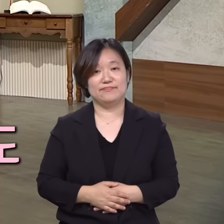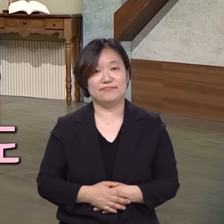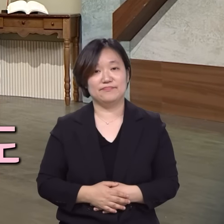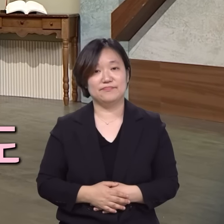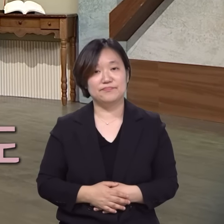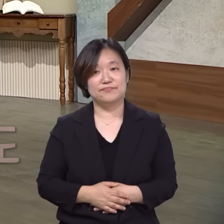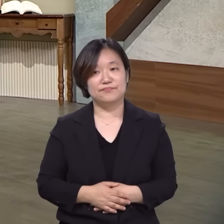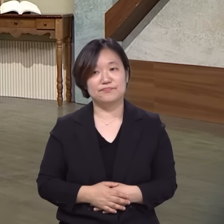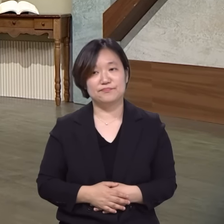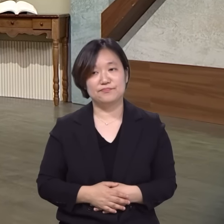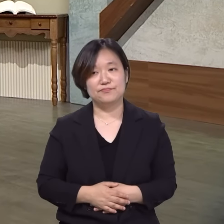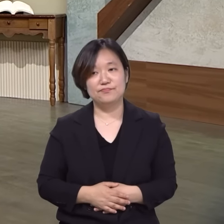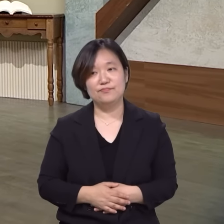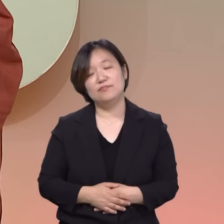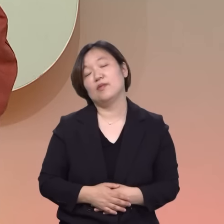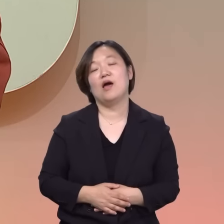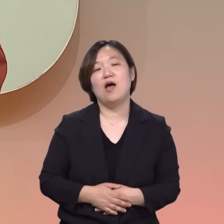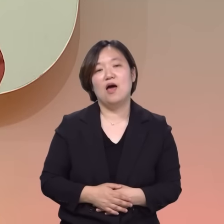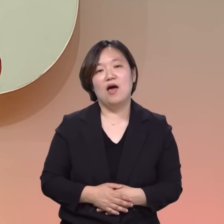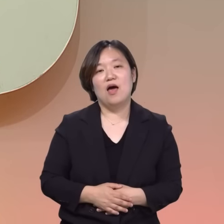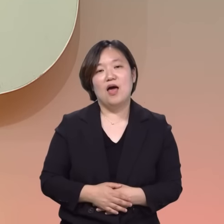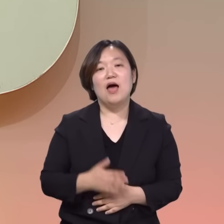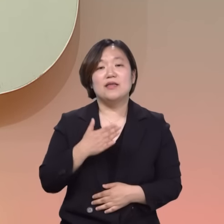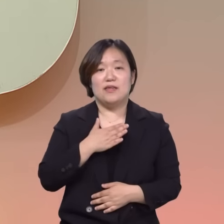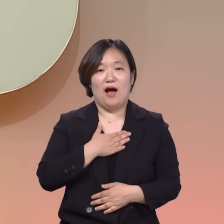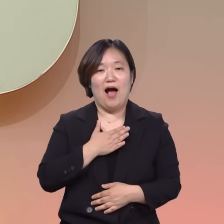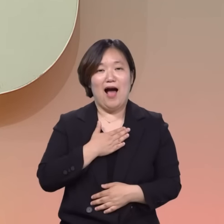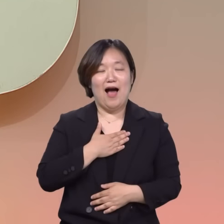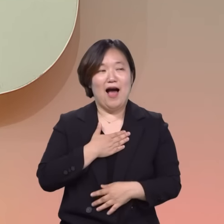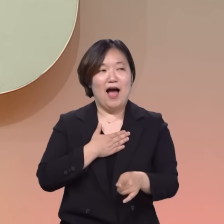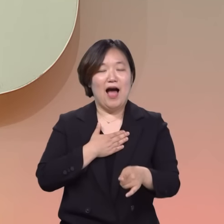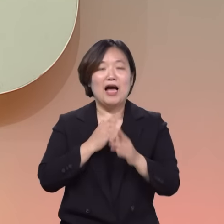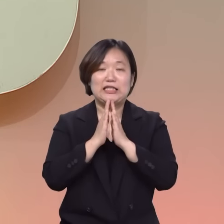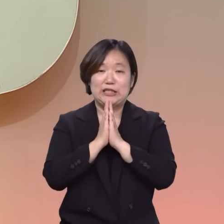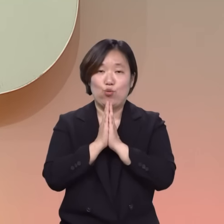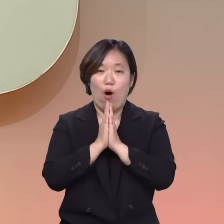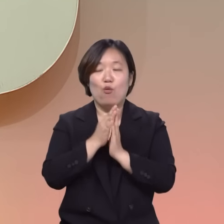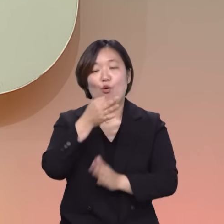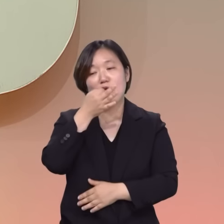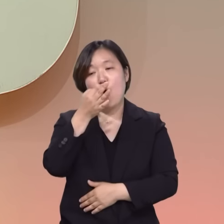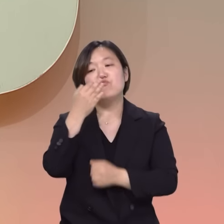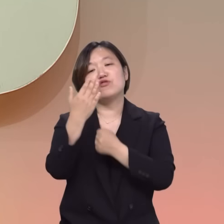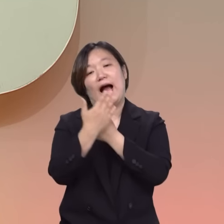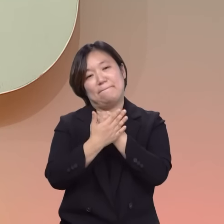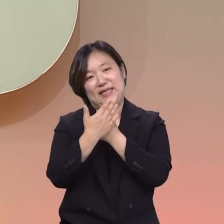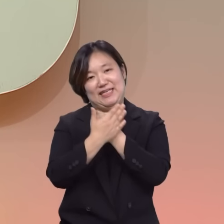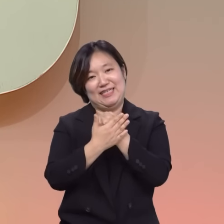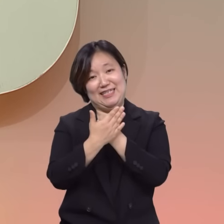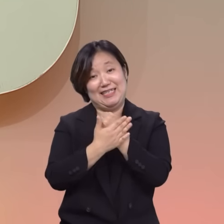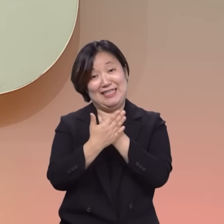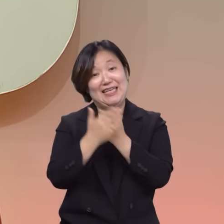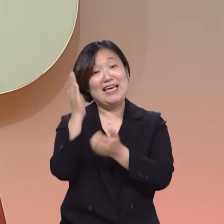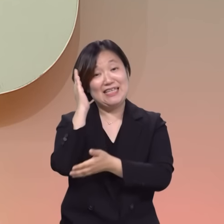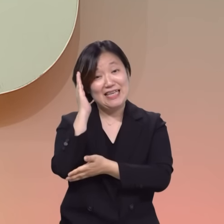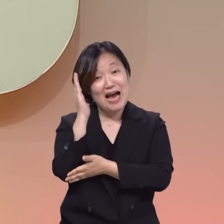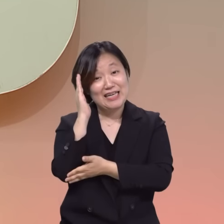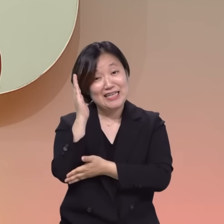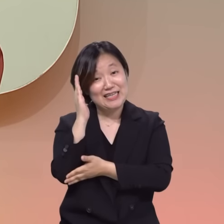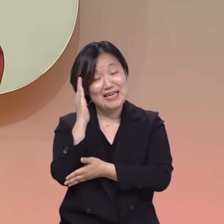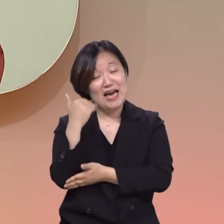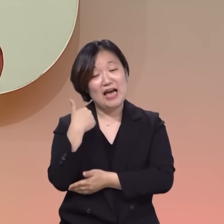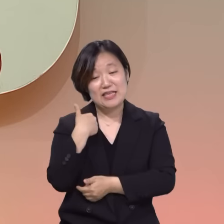제가 기도가 피를 받은 수백명의 불자님들의 이야기를 이렇게 모아 가지고 그 수많은